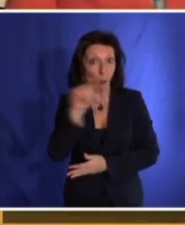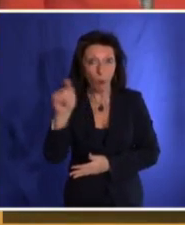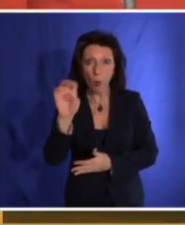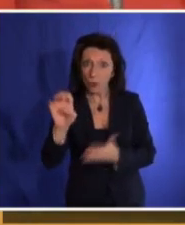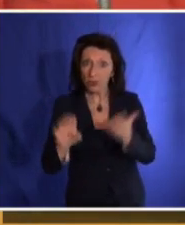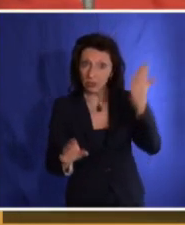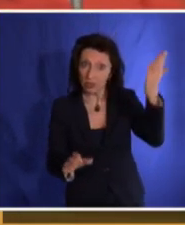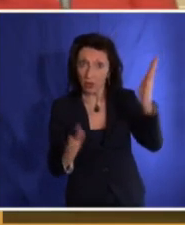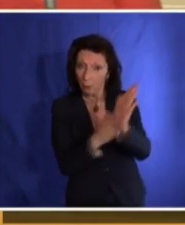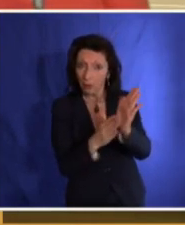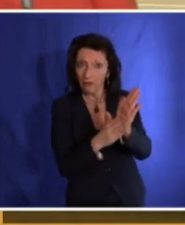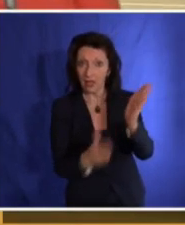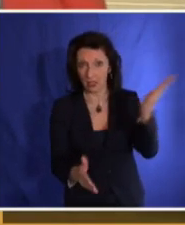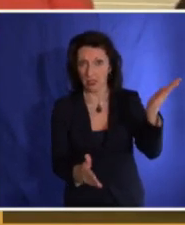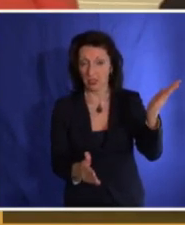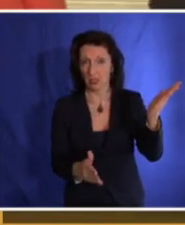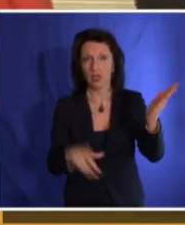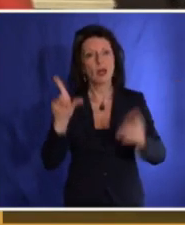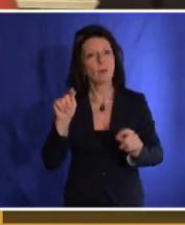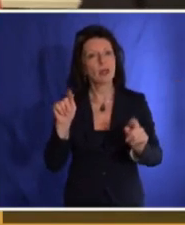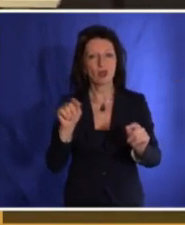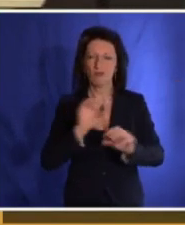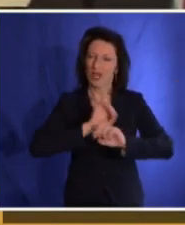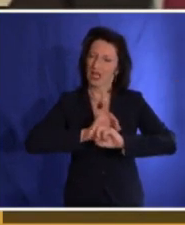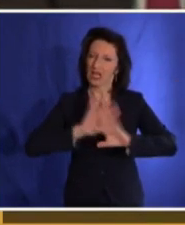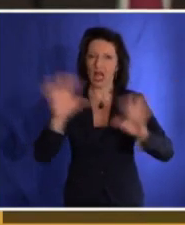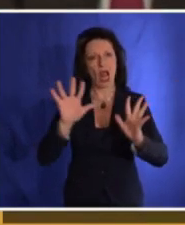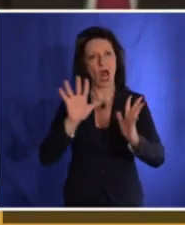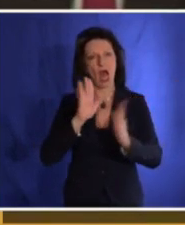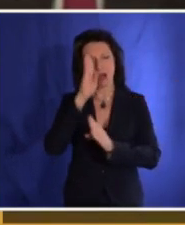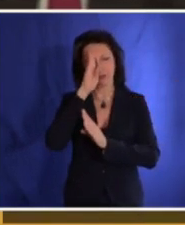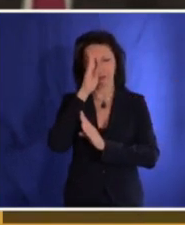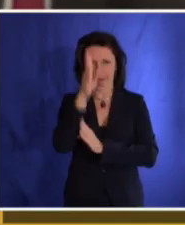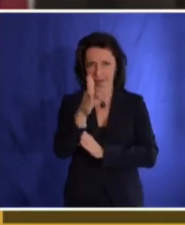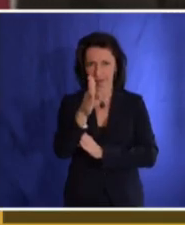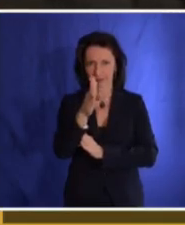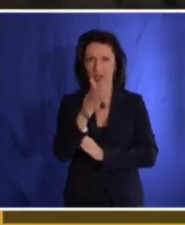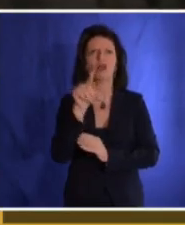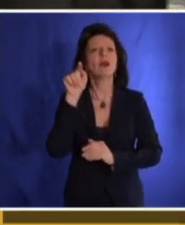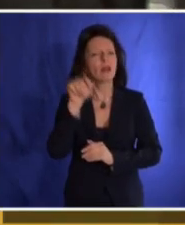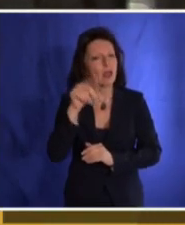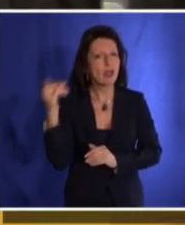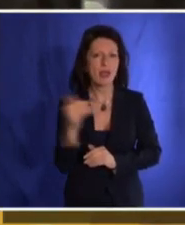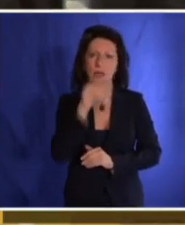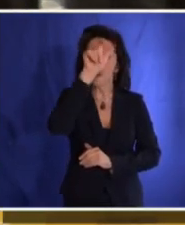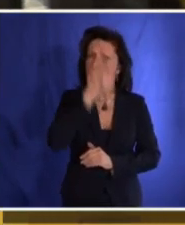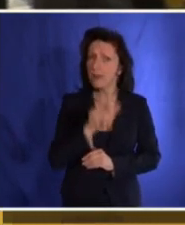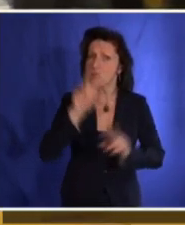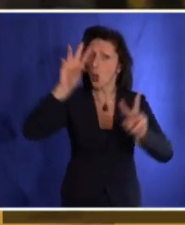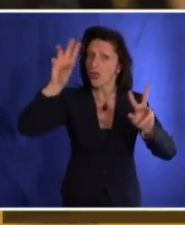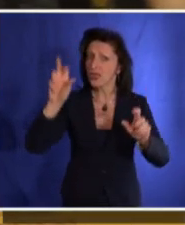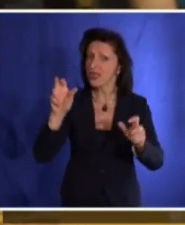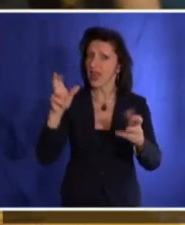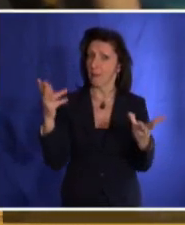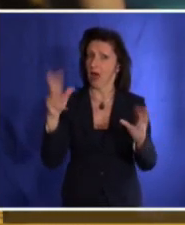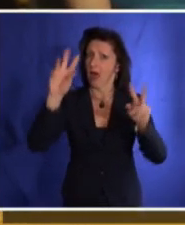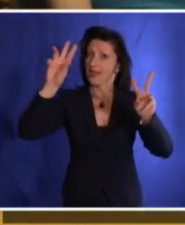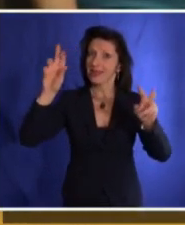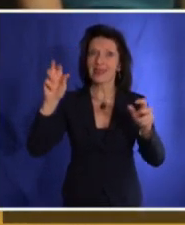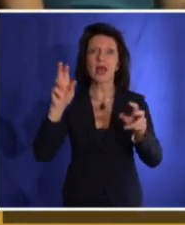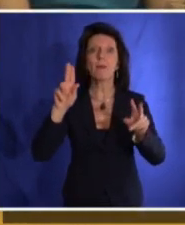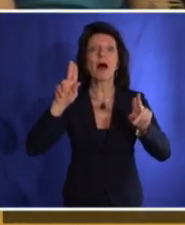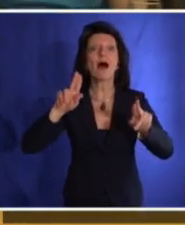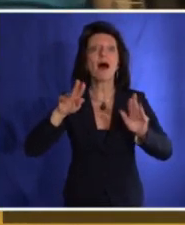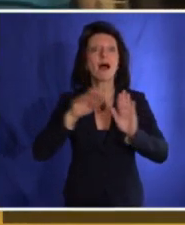in diesen Fällen, wenn eine klare Linie vorgegeben wird, zu dem, der das Thema heute halt aufnimmt, aber der es mit Rechtsstaatlichkeit aufnimmt. Und